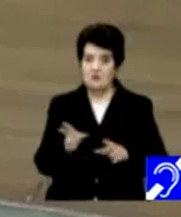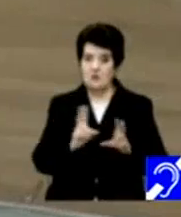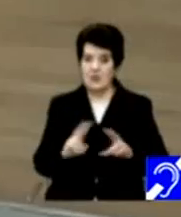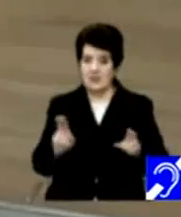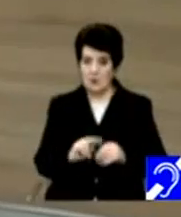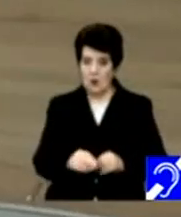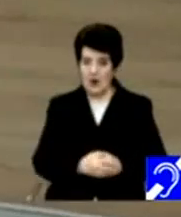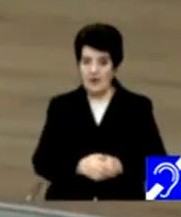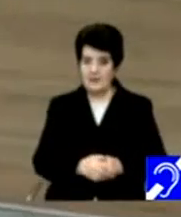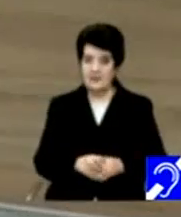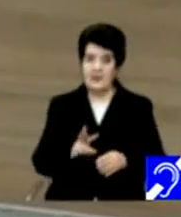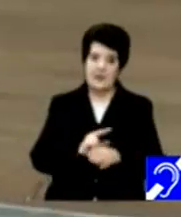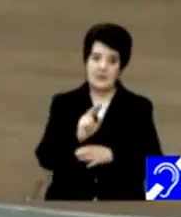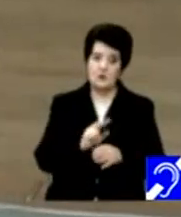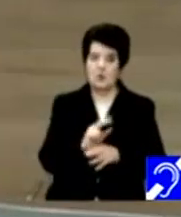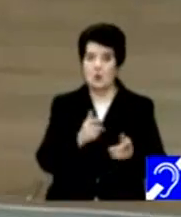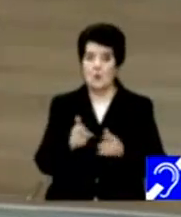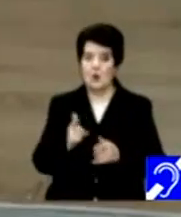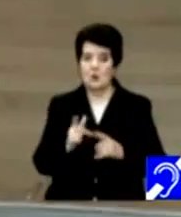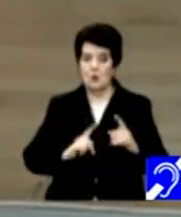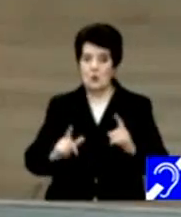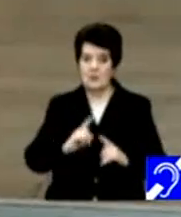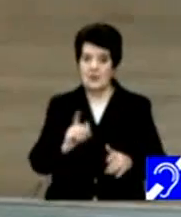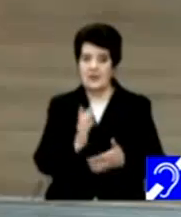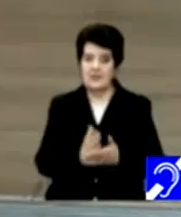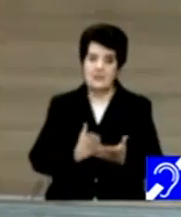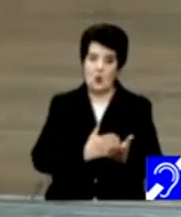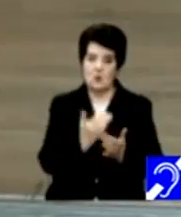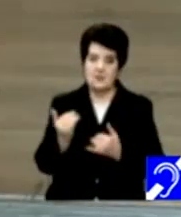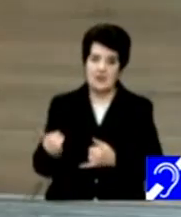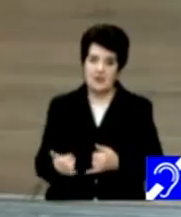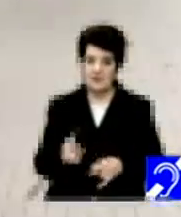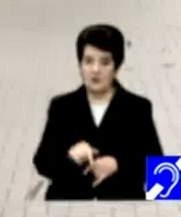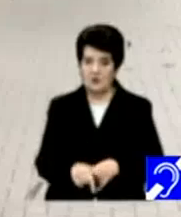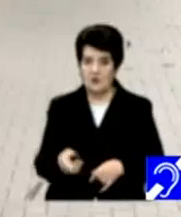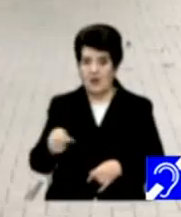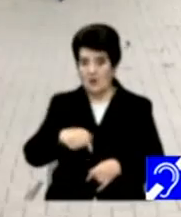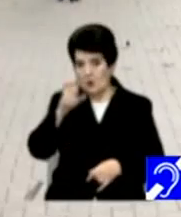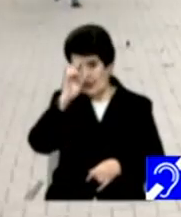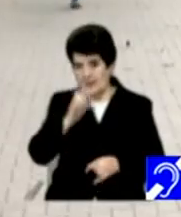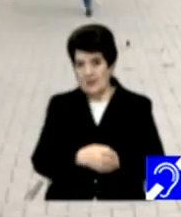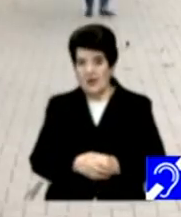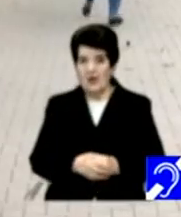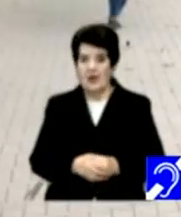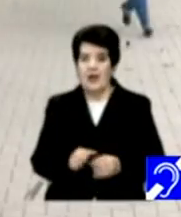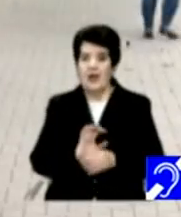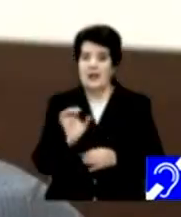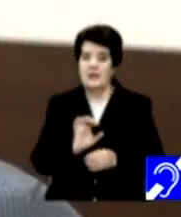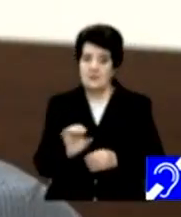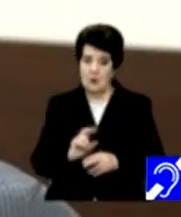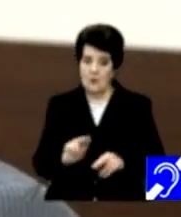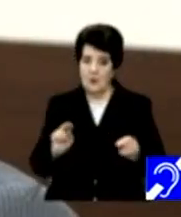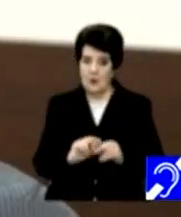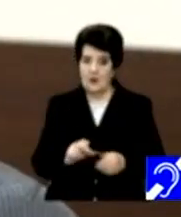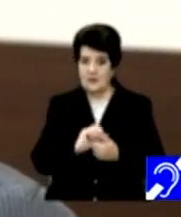educație sau de instruire sau de pregătire a studenților este un serviciu care îți poate aduce valută în țară. Exportul de servicii educaționale